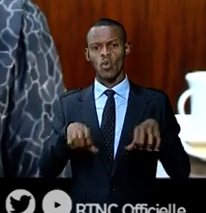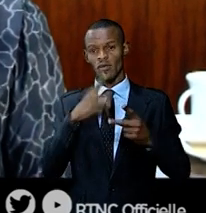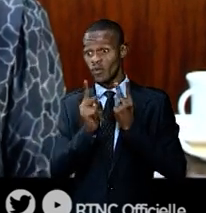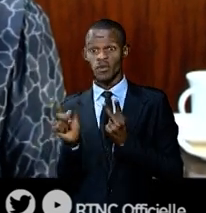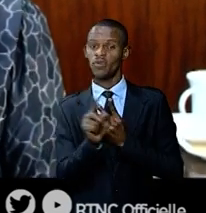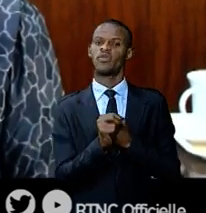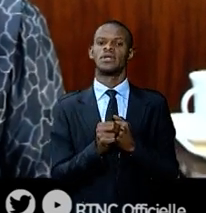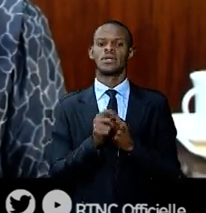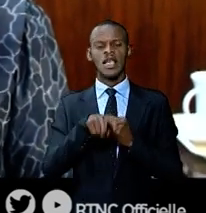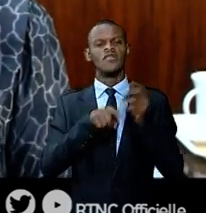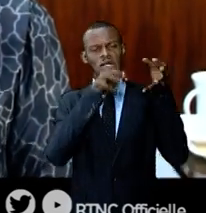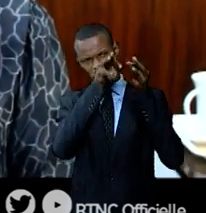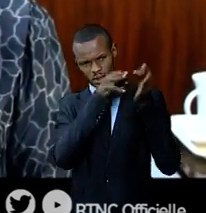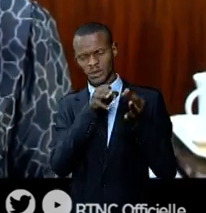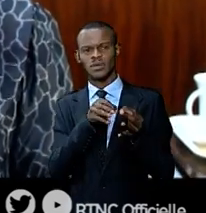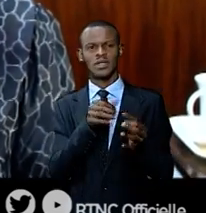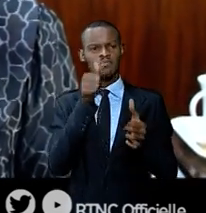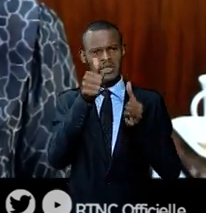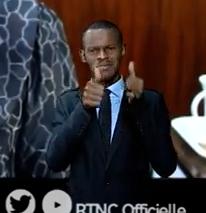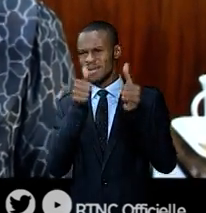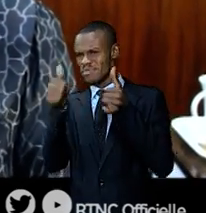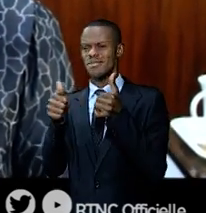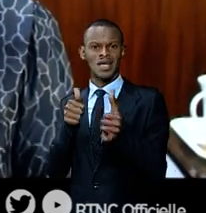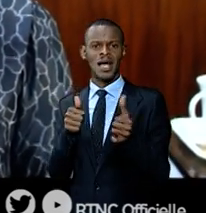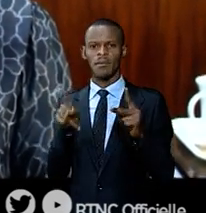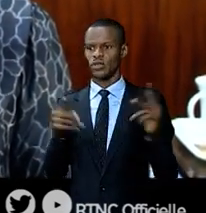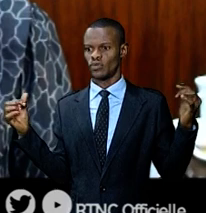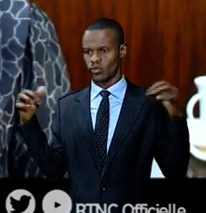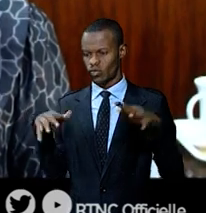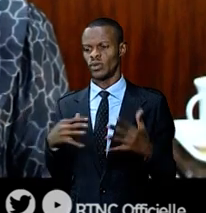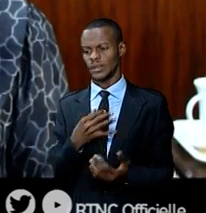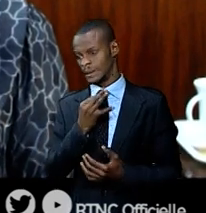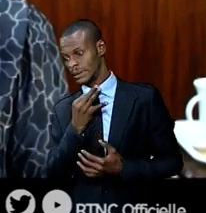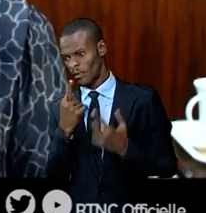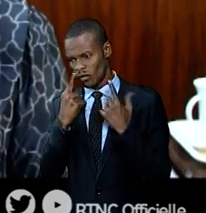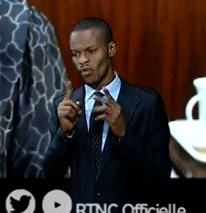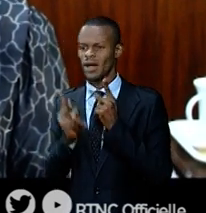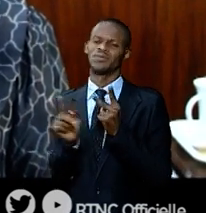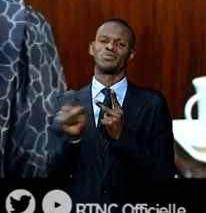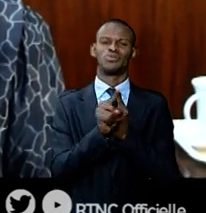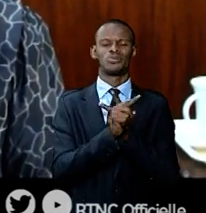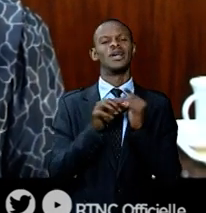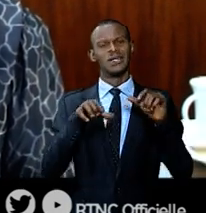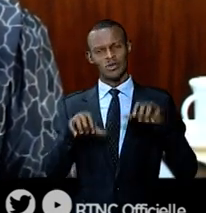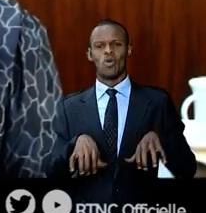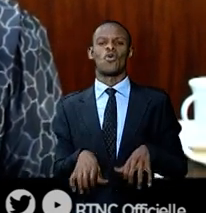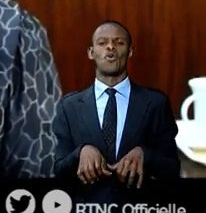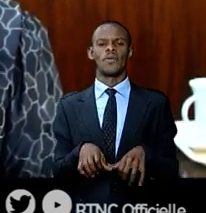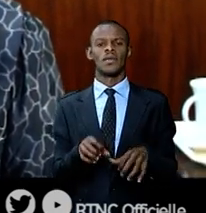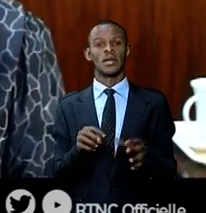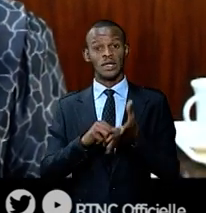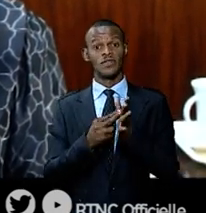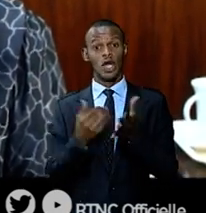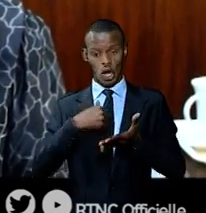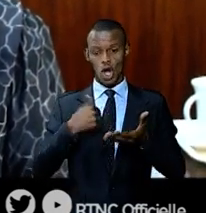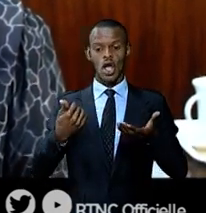Et aujourd'hui le fonds est dans le secteur du tourisme et il contribue à l'amélioration de l'image de